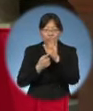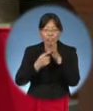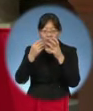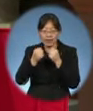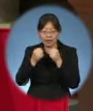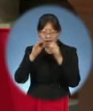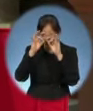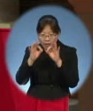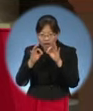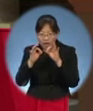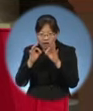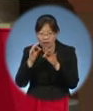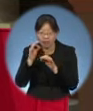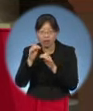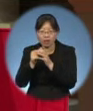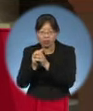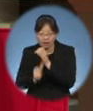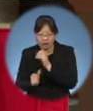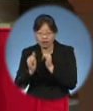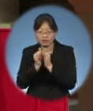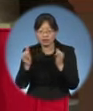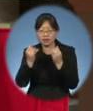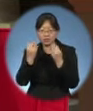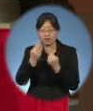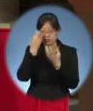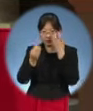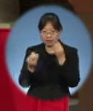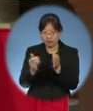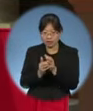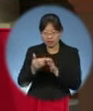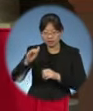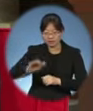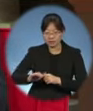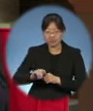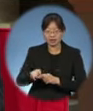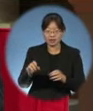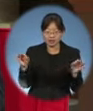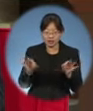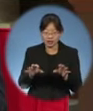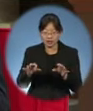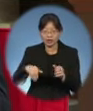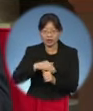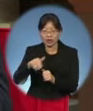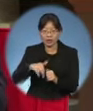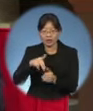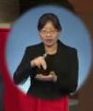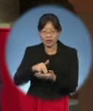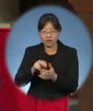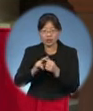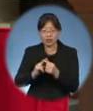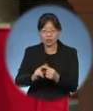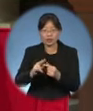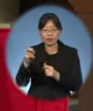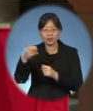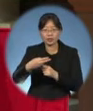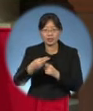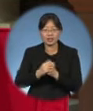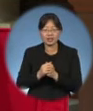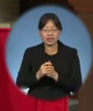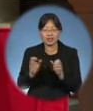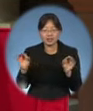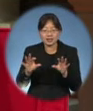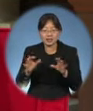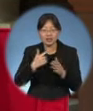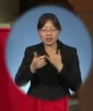거기에 빠지시는 경우도 굉장히 많은 것 같아요. 사실 근데 그러한 일시적인 자극이나 어떤